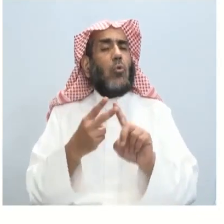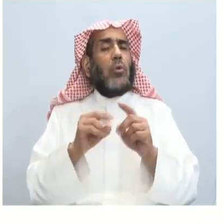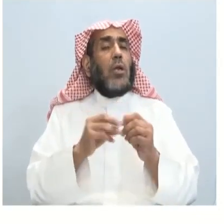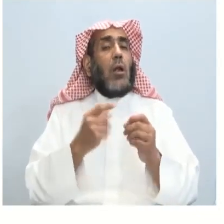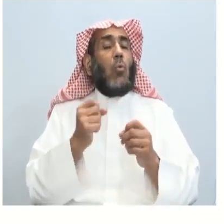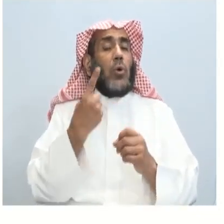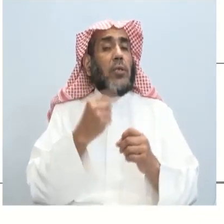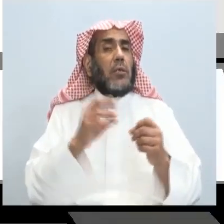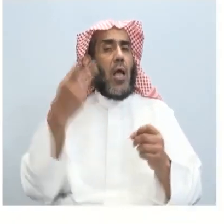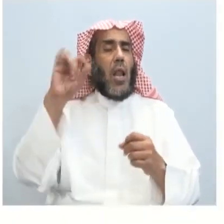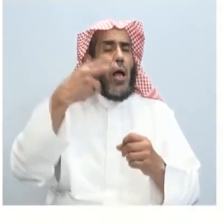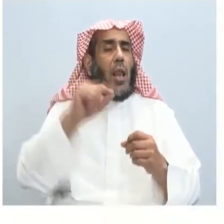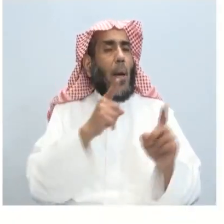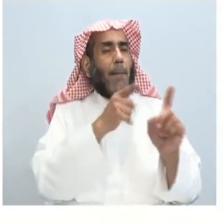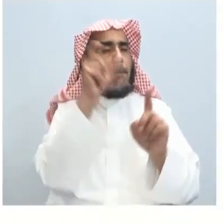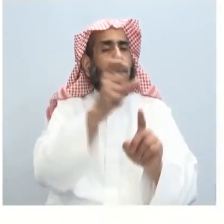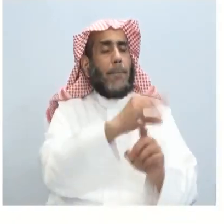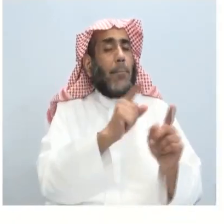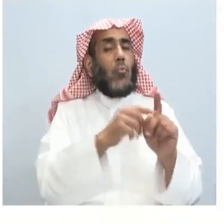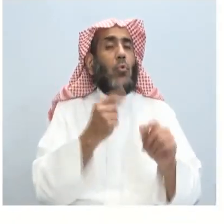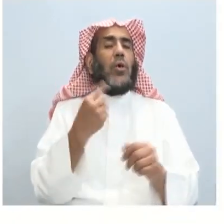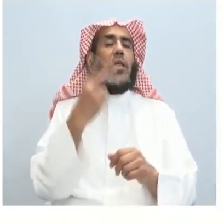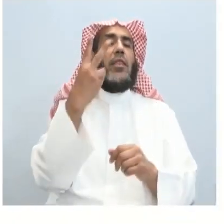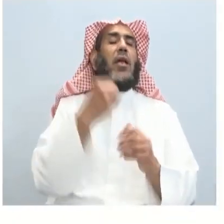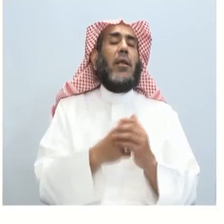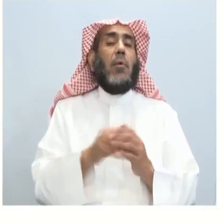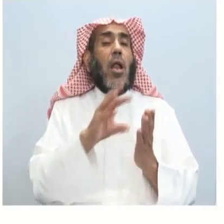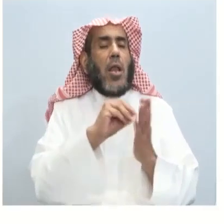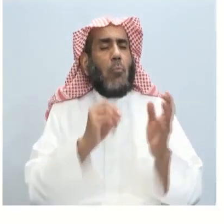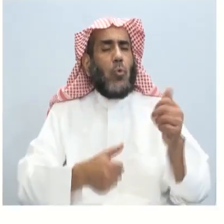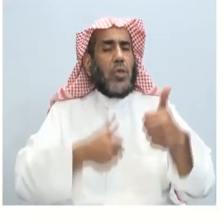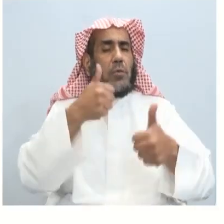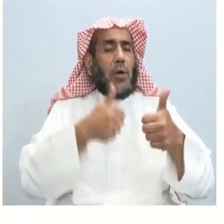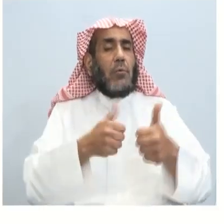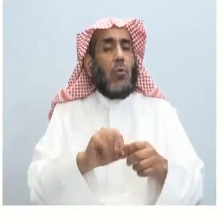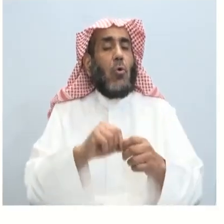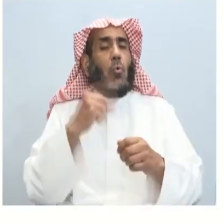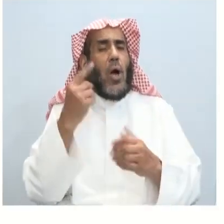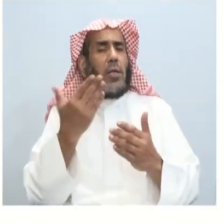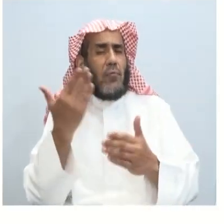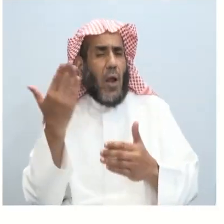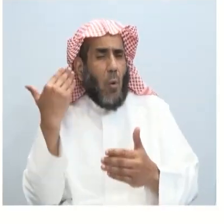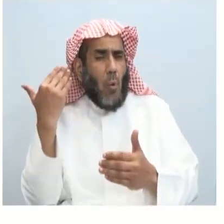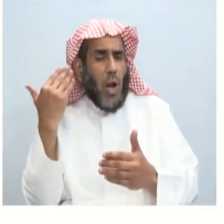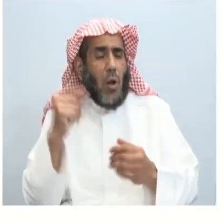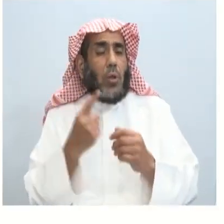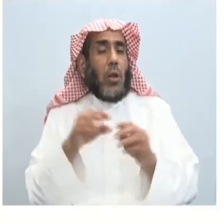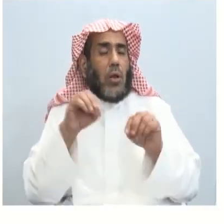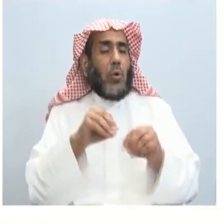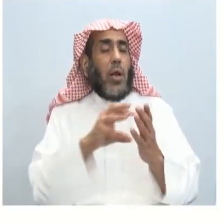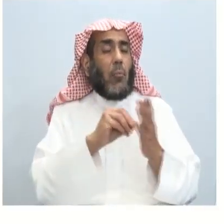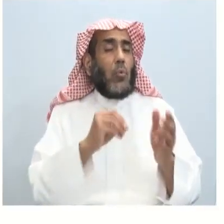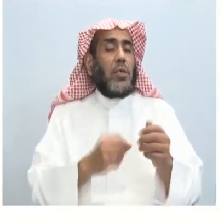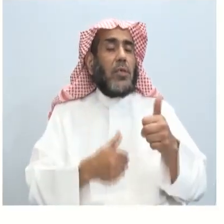ب وحده الاعلام الوحده الثانيه نحن في الوحده الثانيه نموذج اختبار اثنان نموذج اختبار واحد الذي اخذناه في الوحده الاولى وهذا نموذج